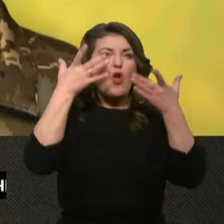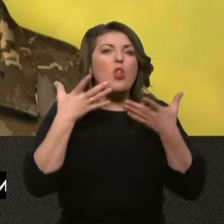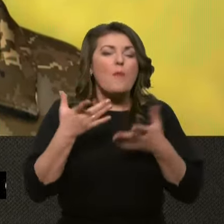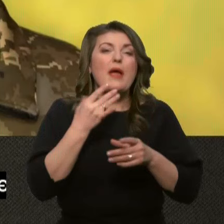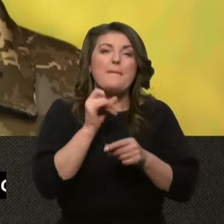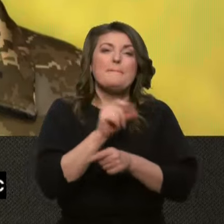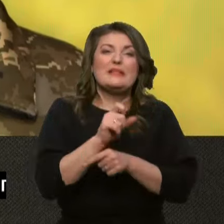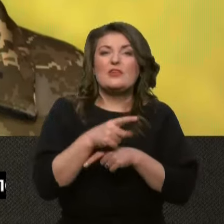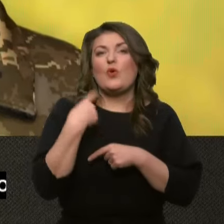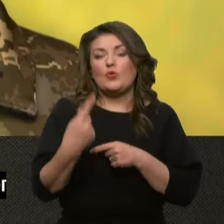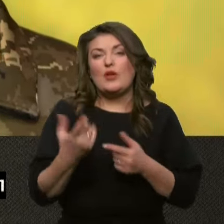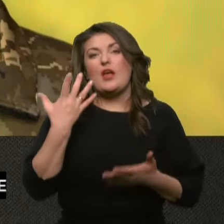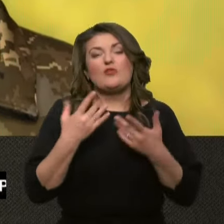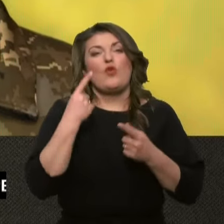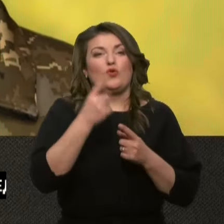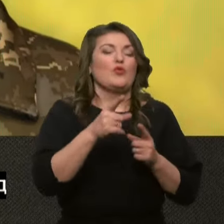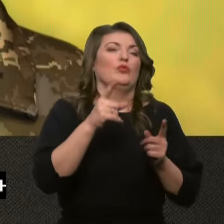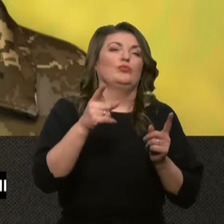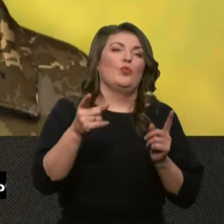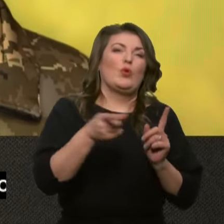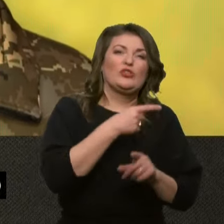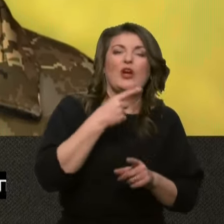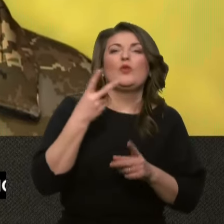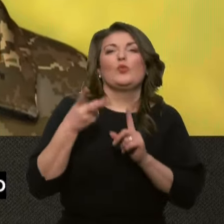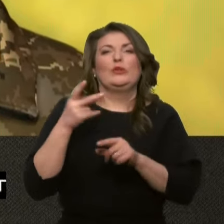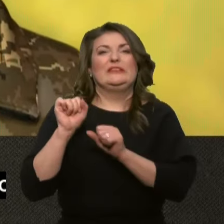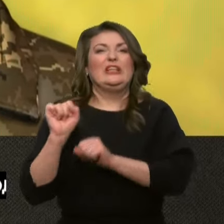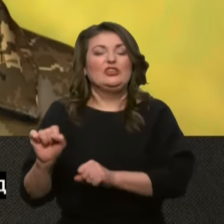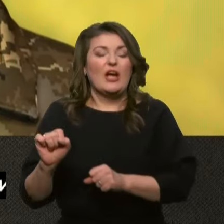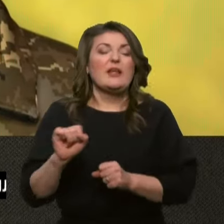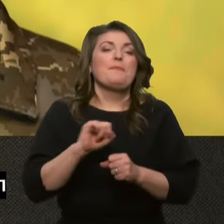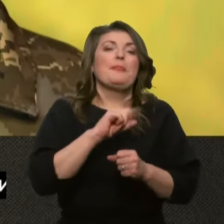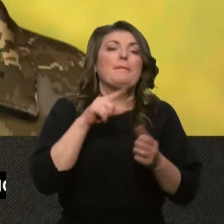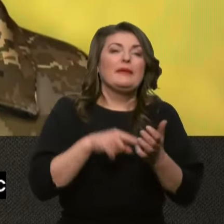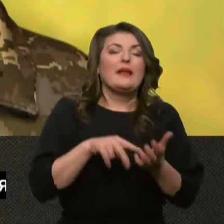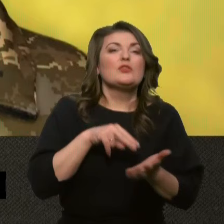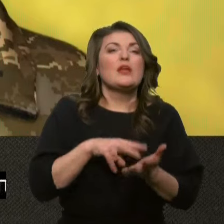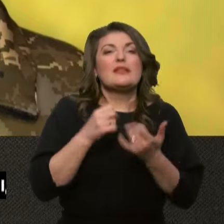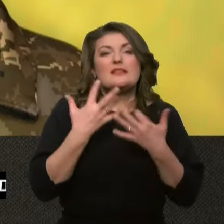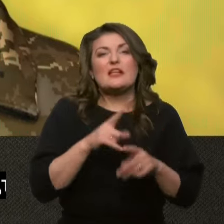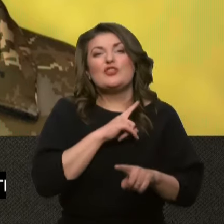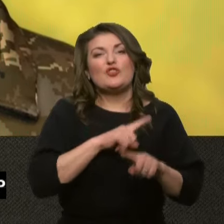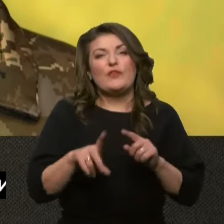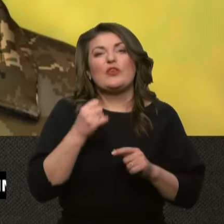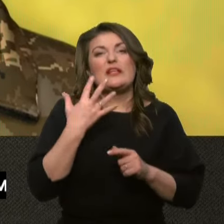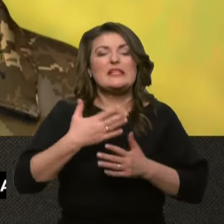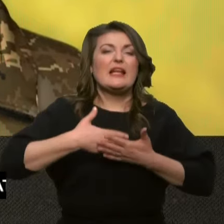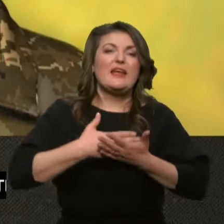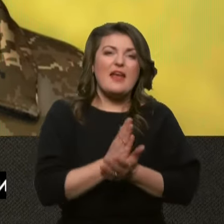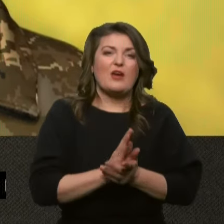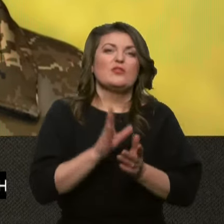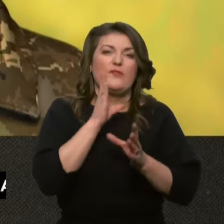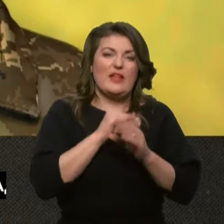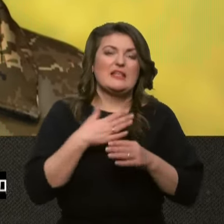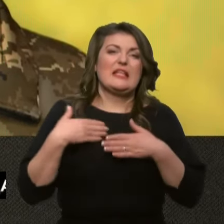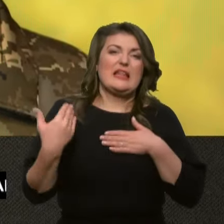призначення одних, якщо вражати, то других захищати. Питання стоятиме, наскільки швидко і наскільки якісно